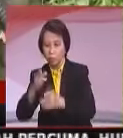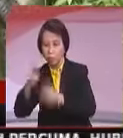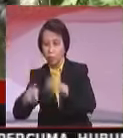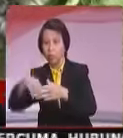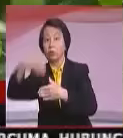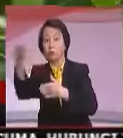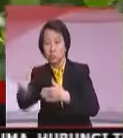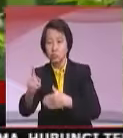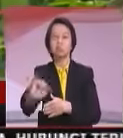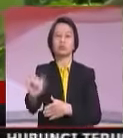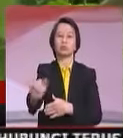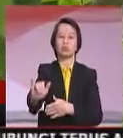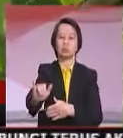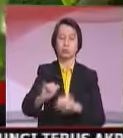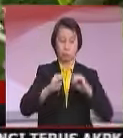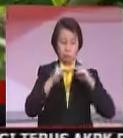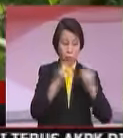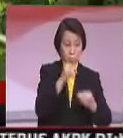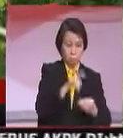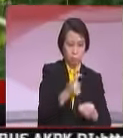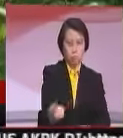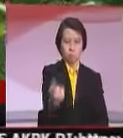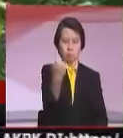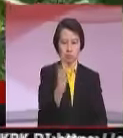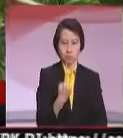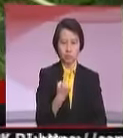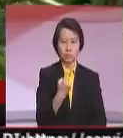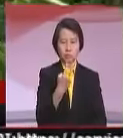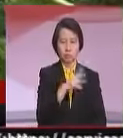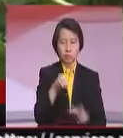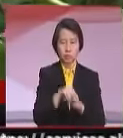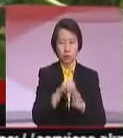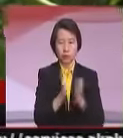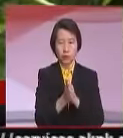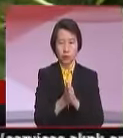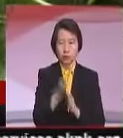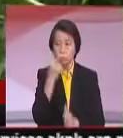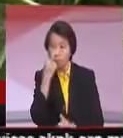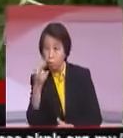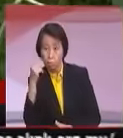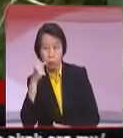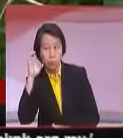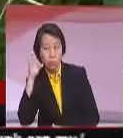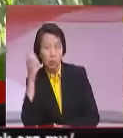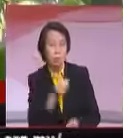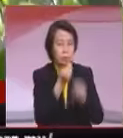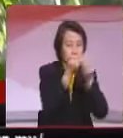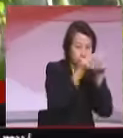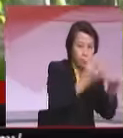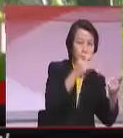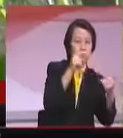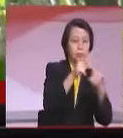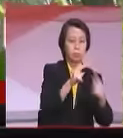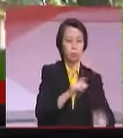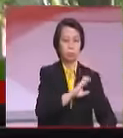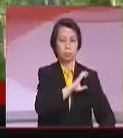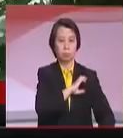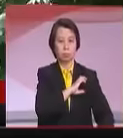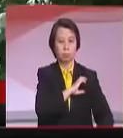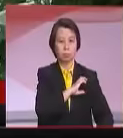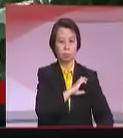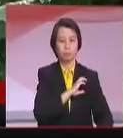negara jiran. Tegas beliau, masyarakat harus tampil ke hadapan termasuk menjadi mata dan telinga dalam menyalurkan maklumat kepada pasukan